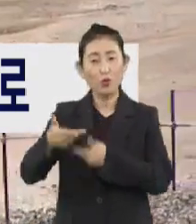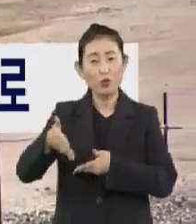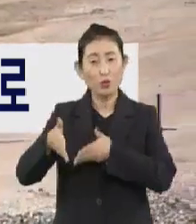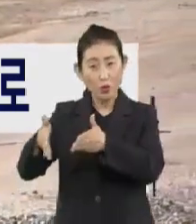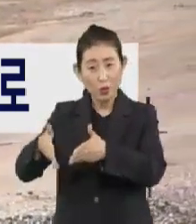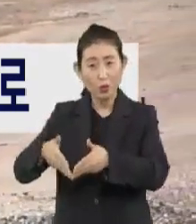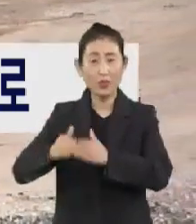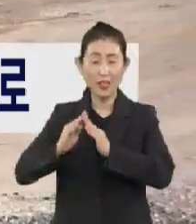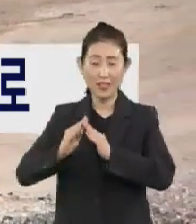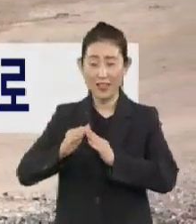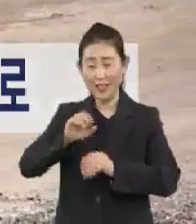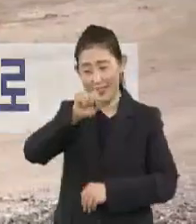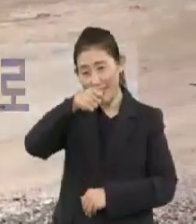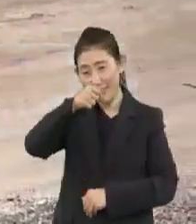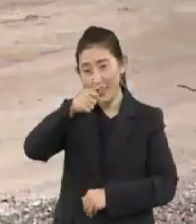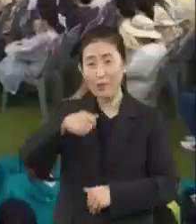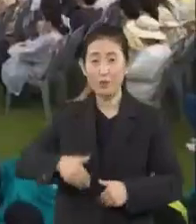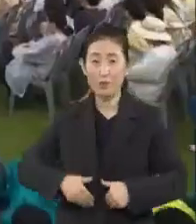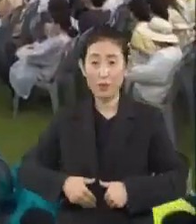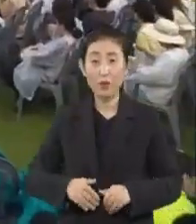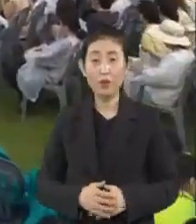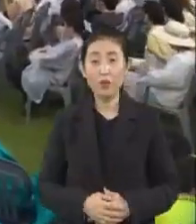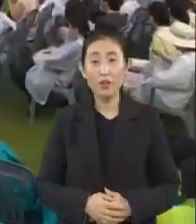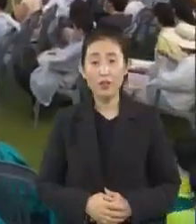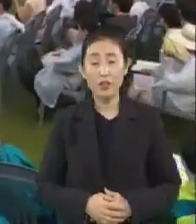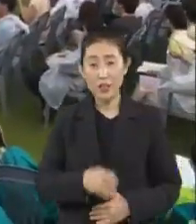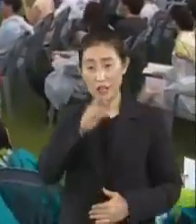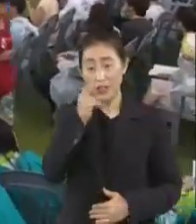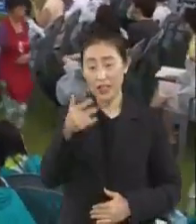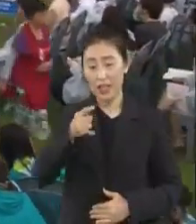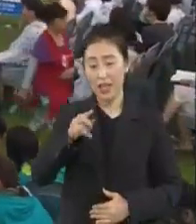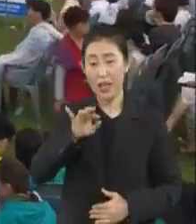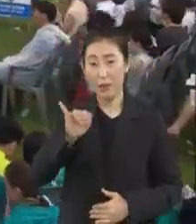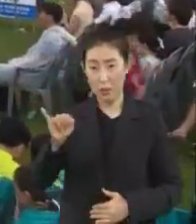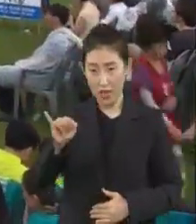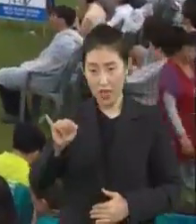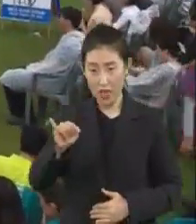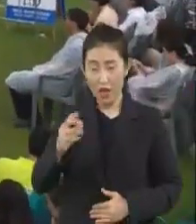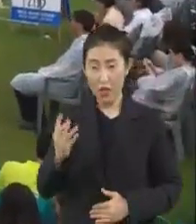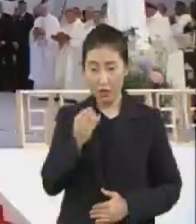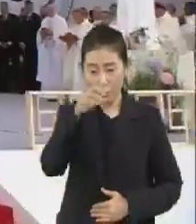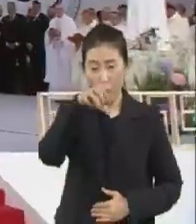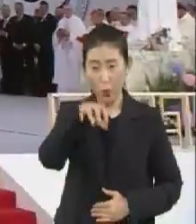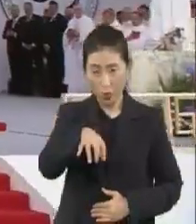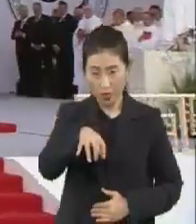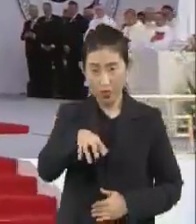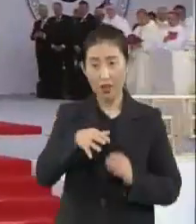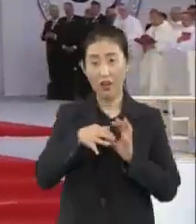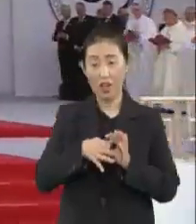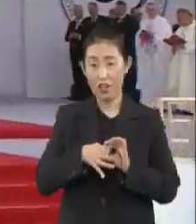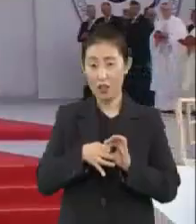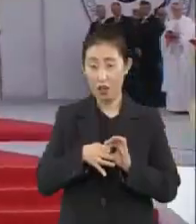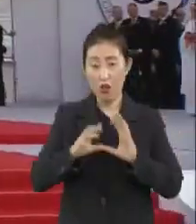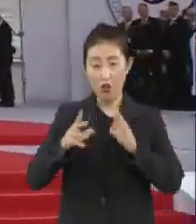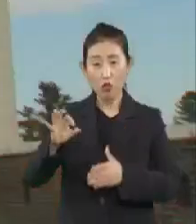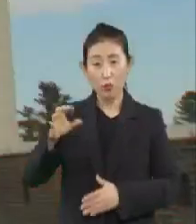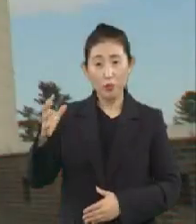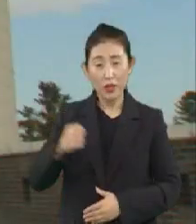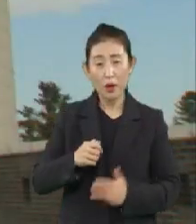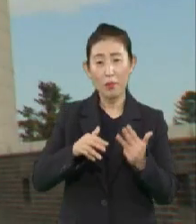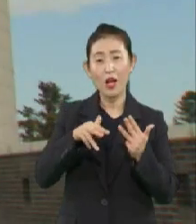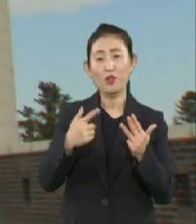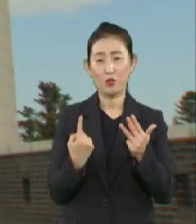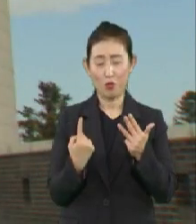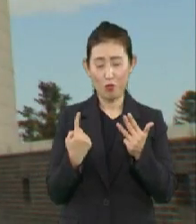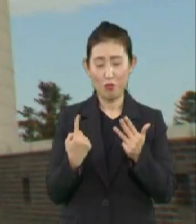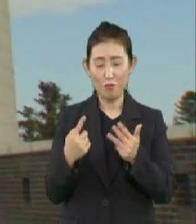등의 예산 반영을 요구하고 있습니다. 이와 함께 서산해미 국제성지 세계명소화 사업 등 국비 확보 첫 8조